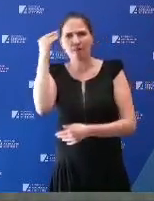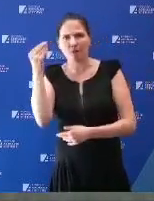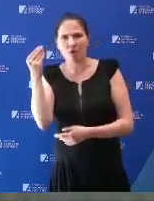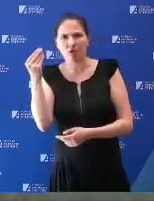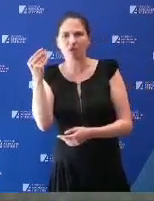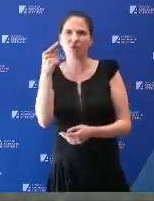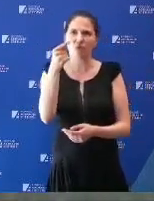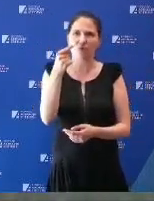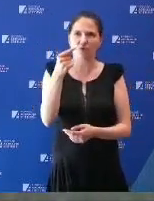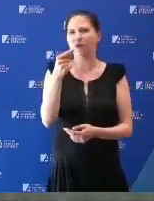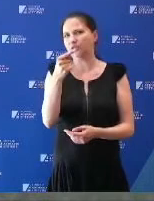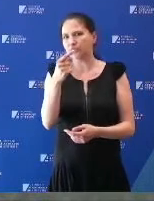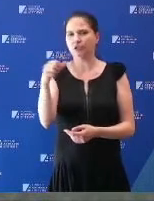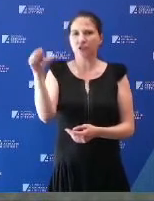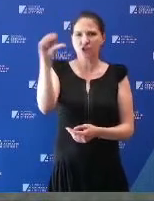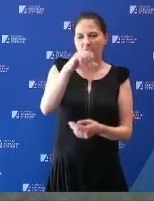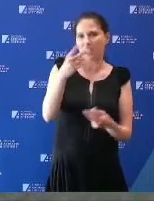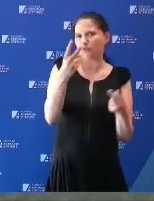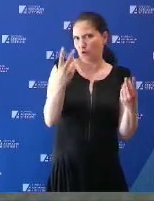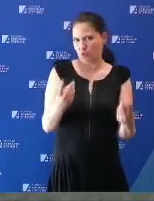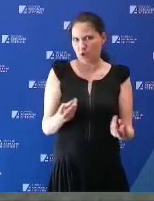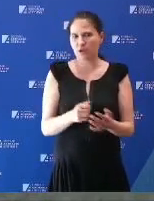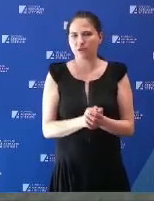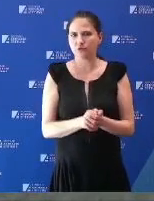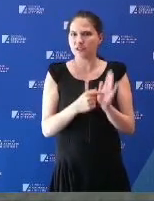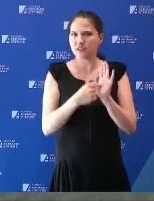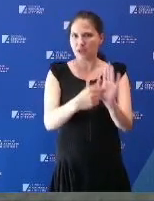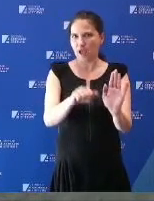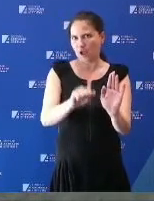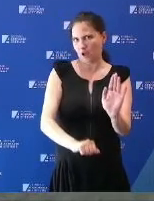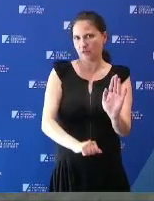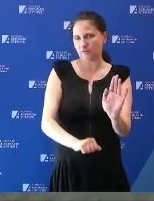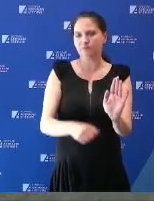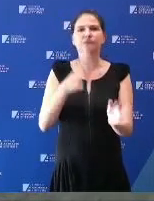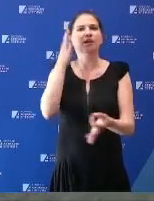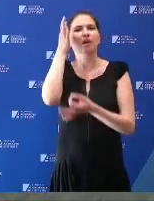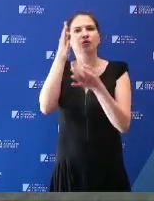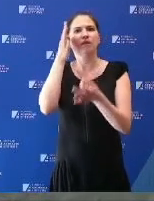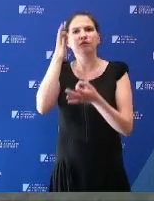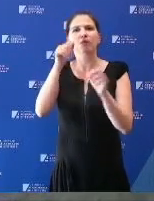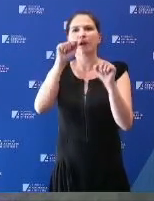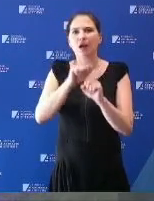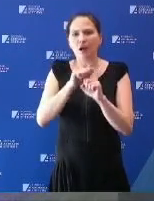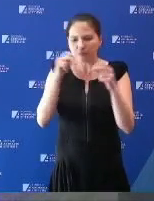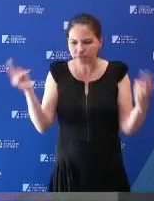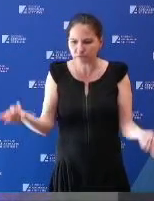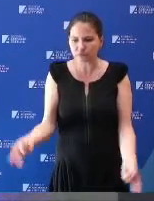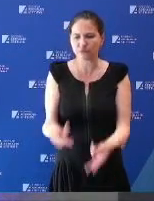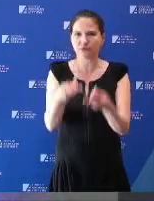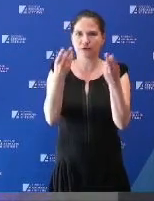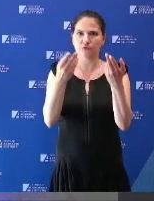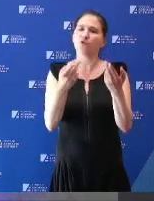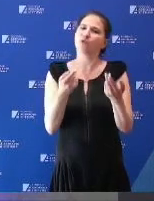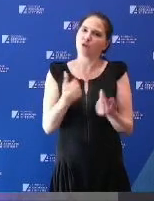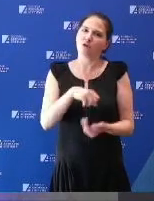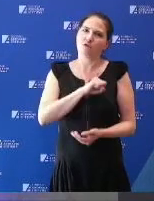nicht so gut aus und das hat ganz gut gezeigt, dass Innovation echt ein Treiber sein kann und auch gewinnbringend sein